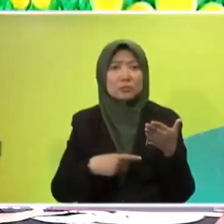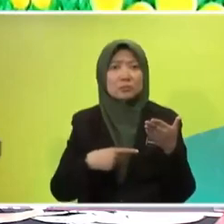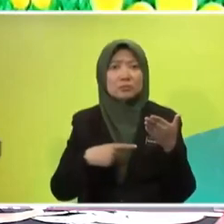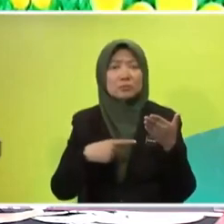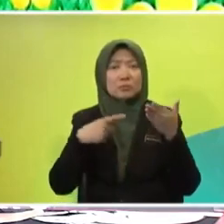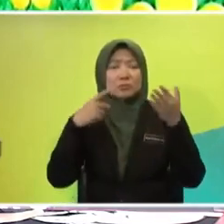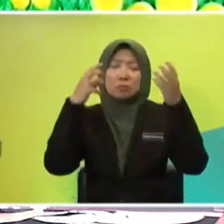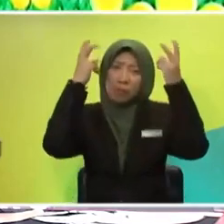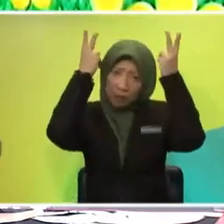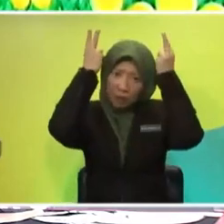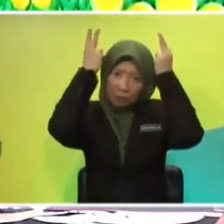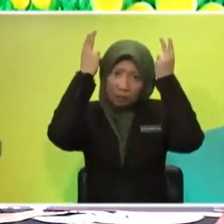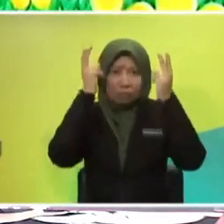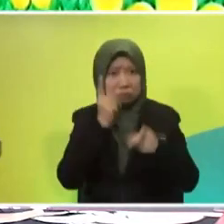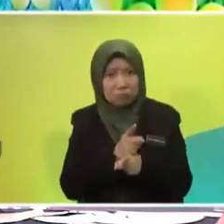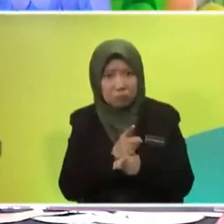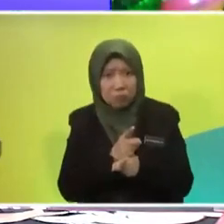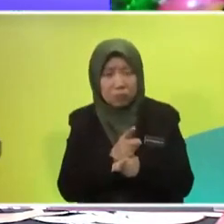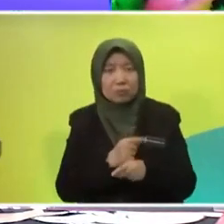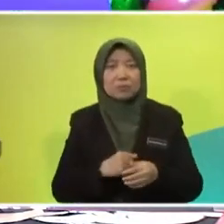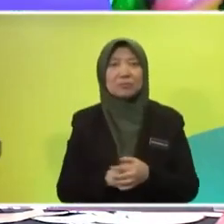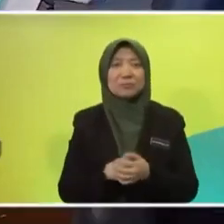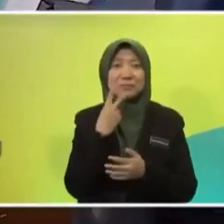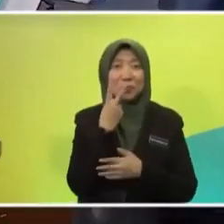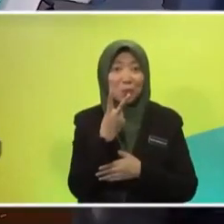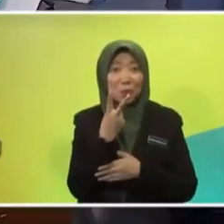arnab. Okey, jawapannya kita